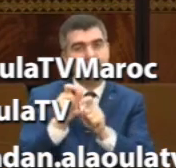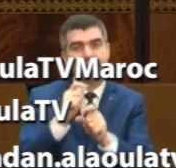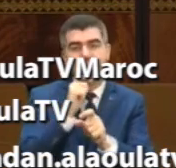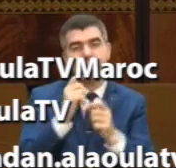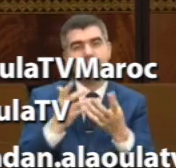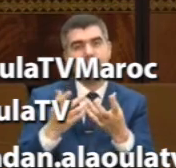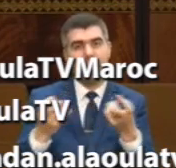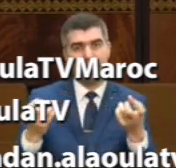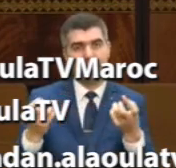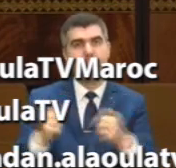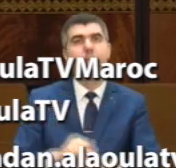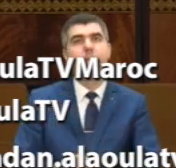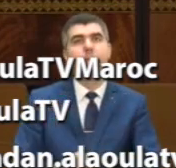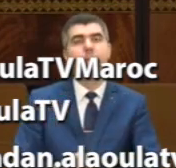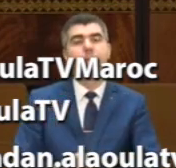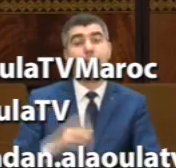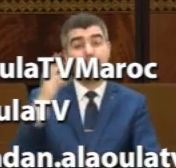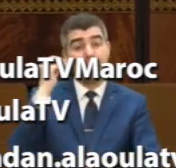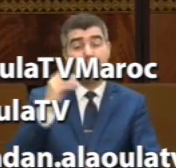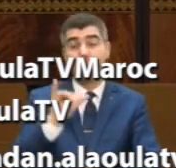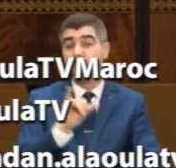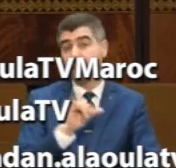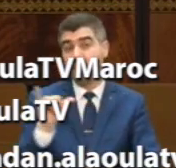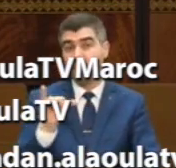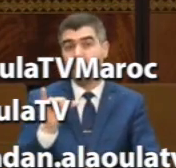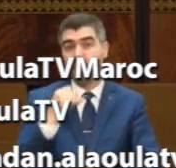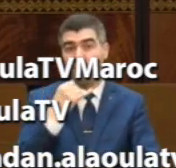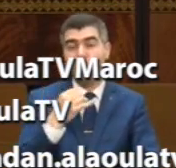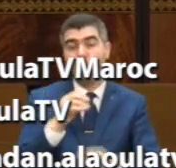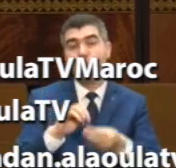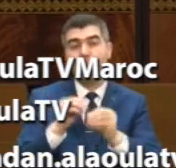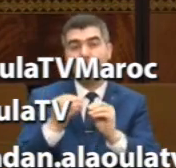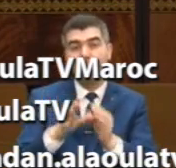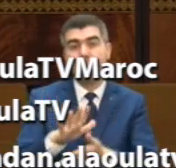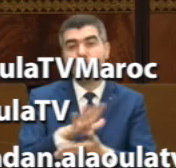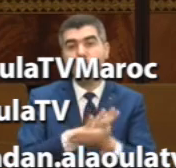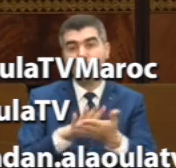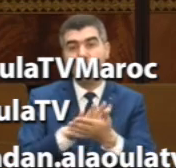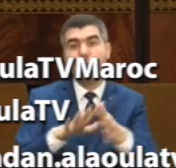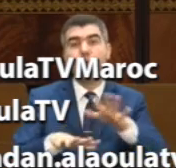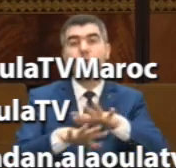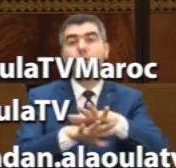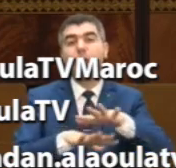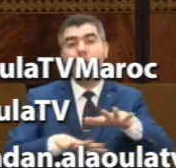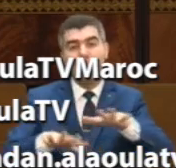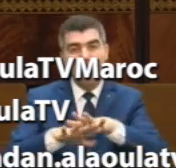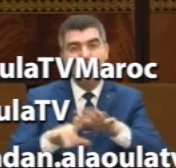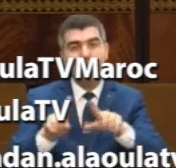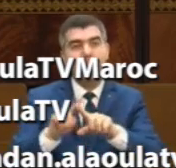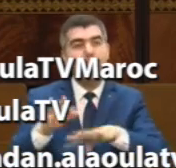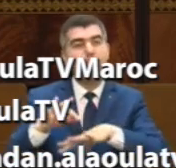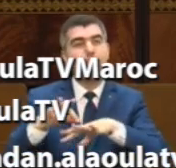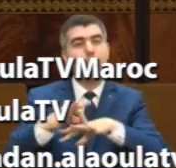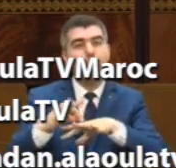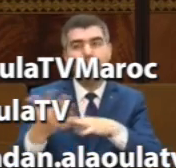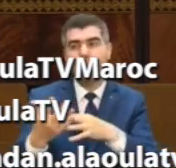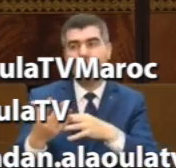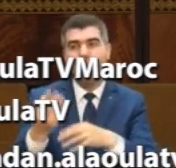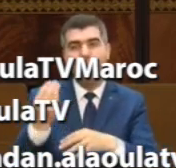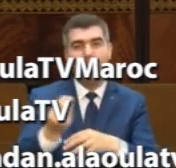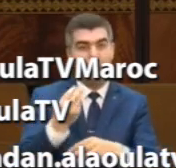صفوف الفتيات. وما نساوش ان هذا الشيء كيترتب عليه مشاكل اجتماعيه اخرى كالزواج القاصرات، ارتفاع نسبه